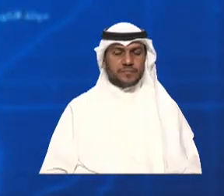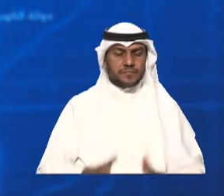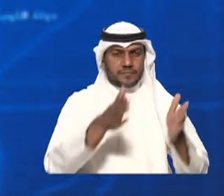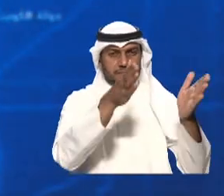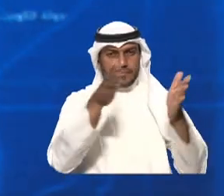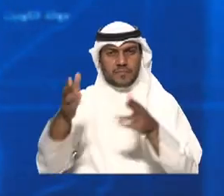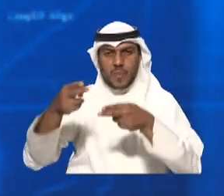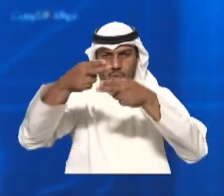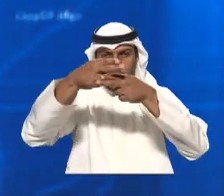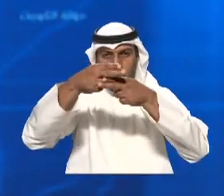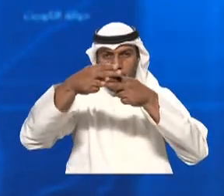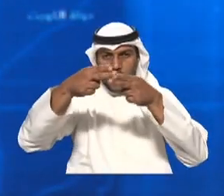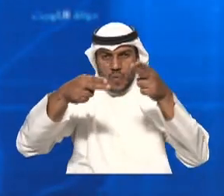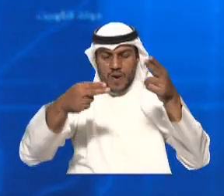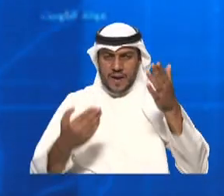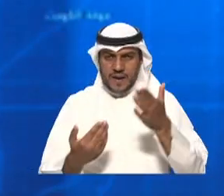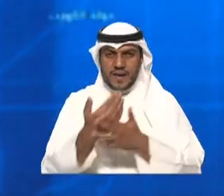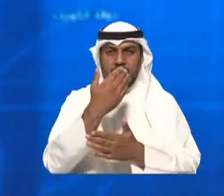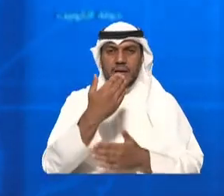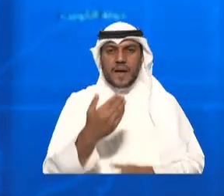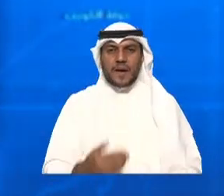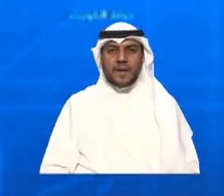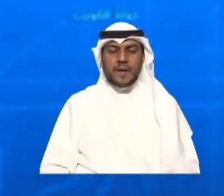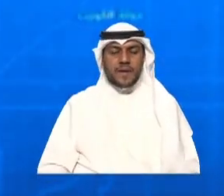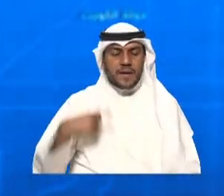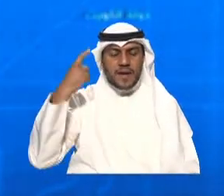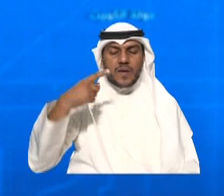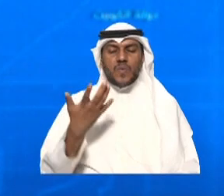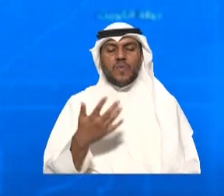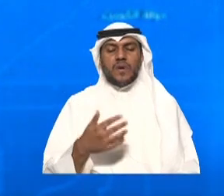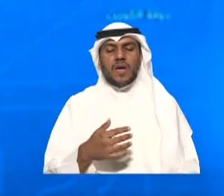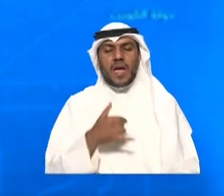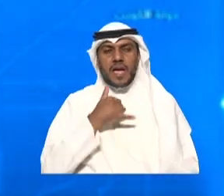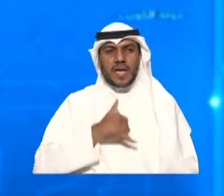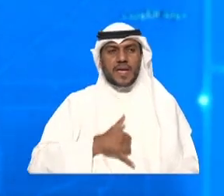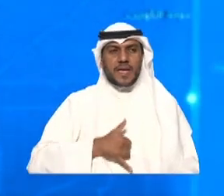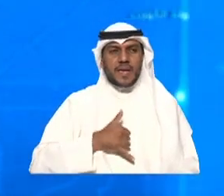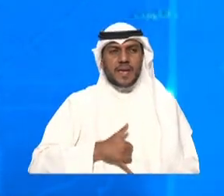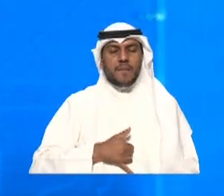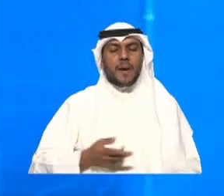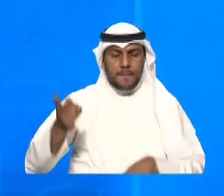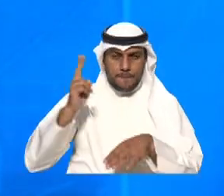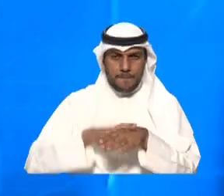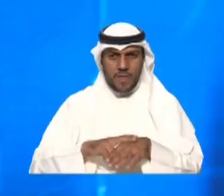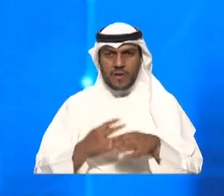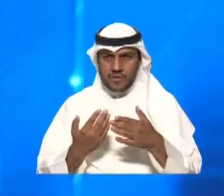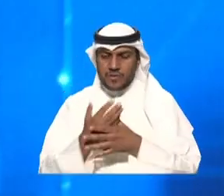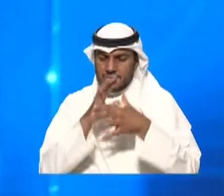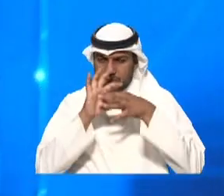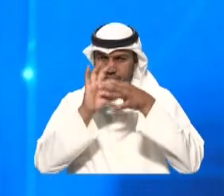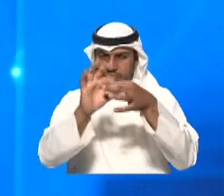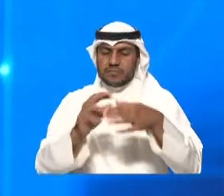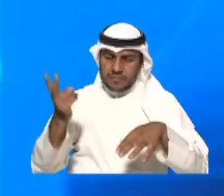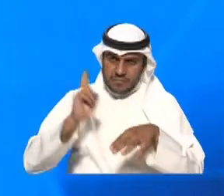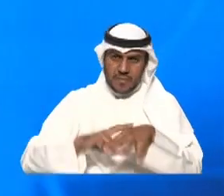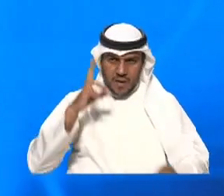جددت دولة الكويت استعدادها لاستضافة المفاوضات بين الأطراف اليمنية بالتعاون مع الأمم المتحدة للتوصل إلى اتفاق شامل ونهائي